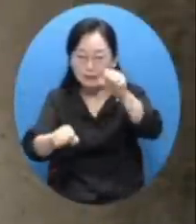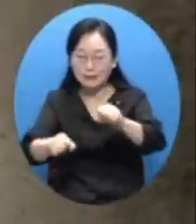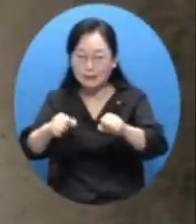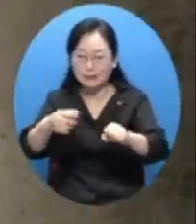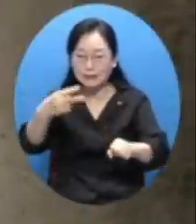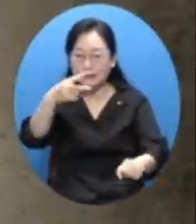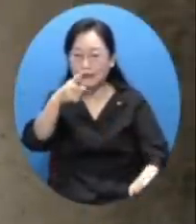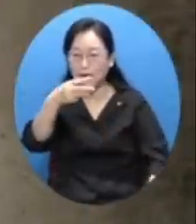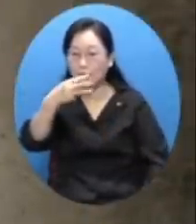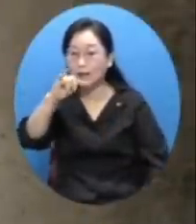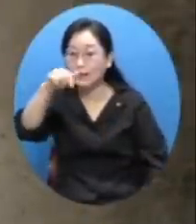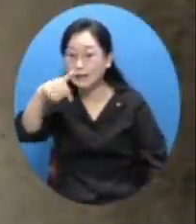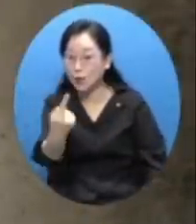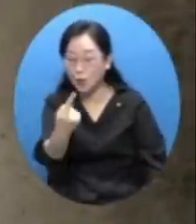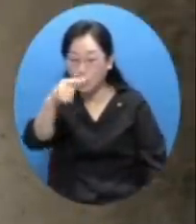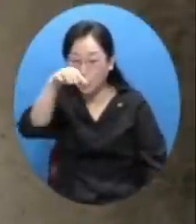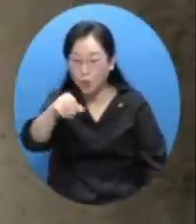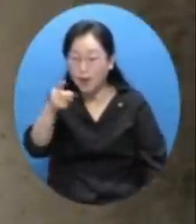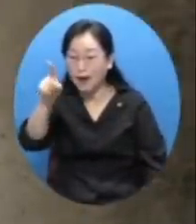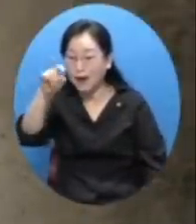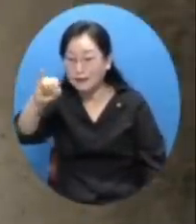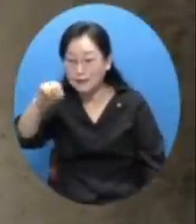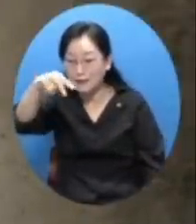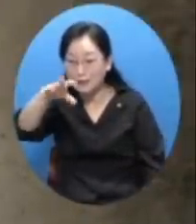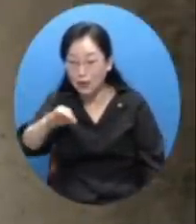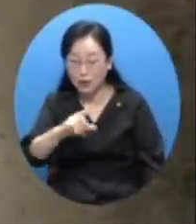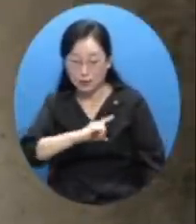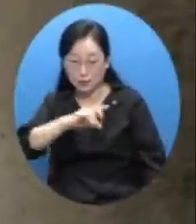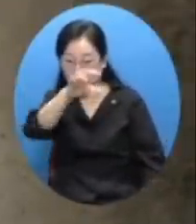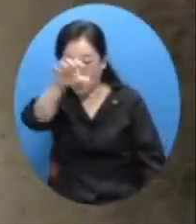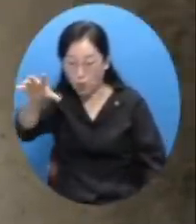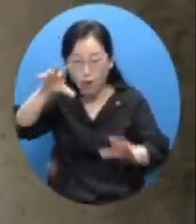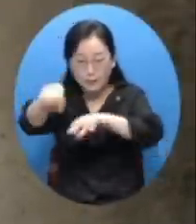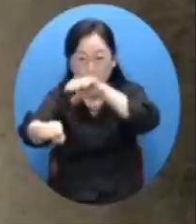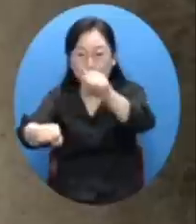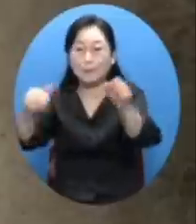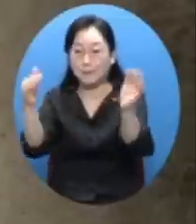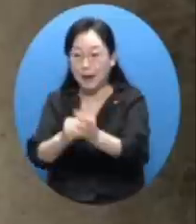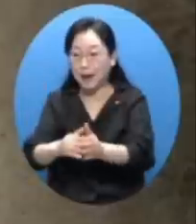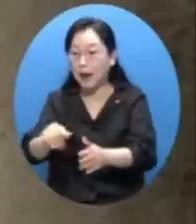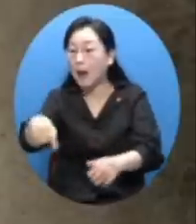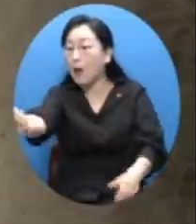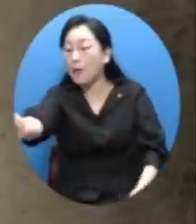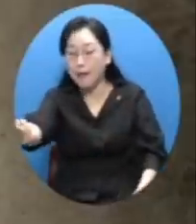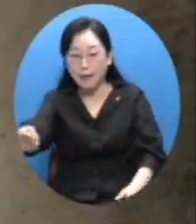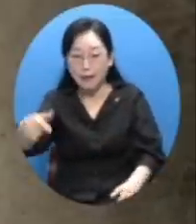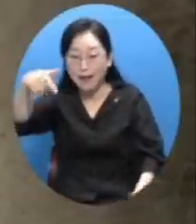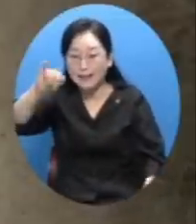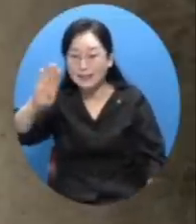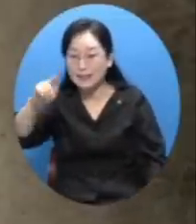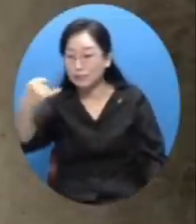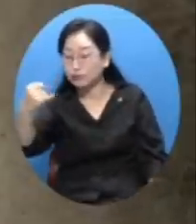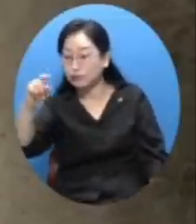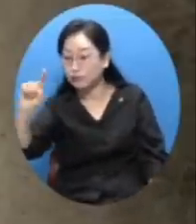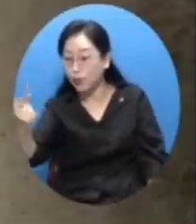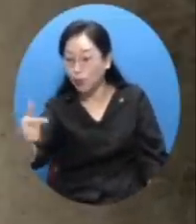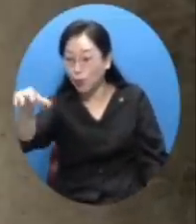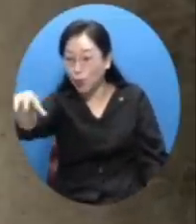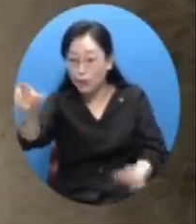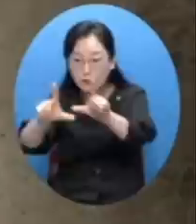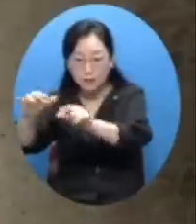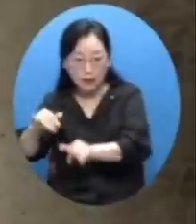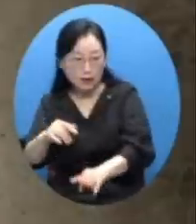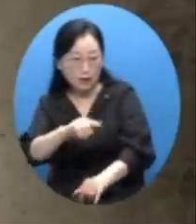시켰습니다. 그리고 나니까 바로 그 지역에 살고 있던 기브온 주민들이 이제 우리가 곧 다음 차례구나